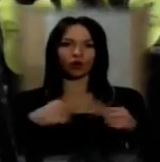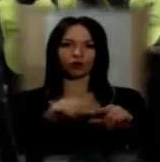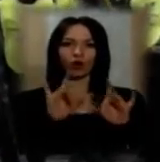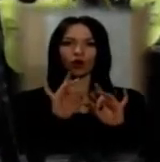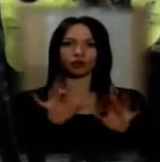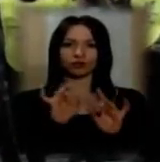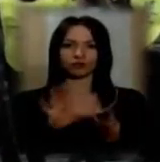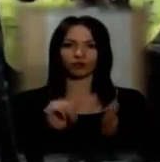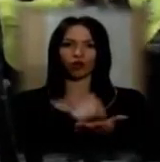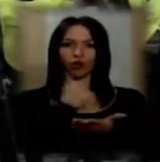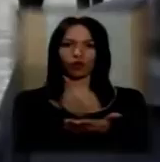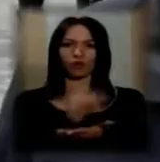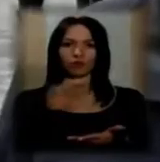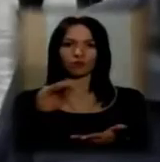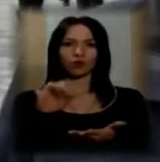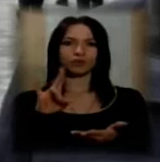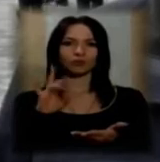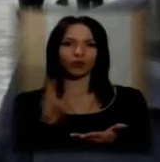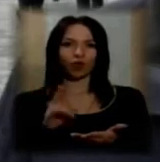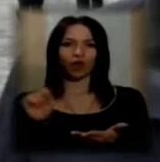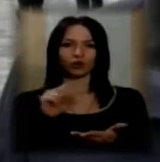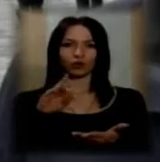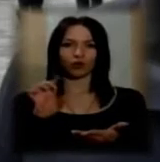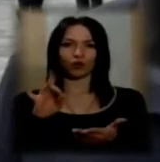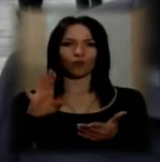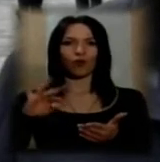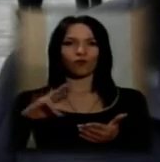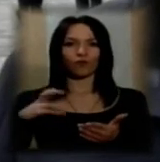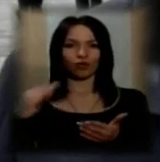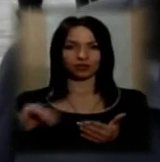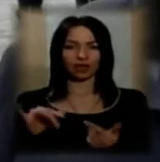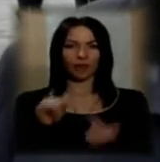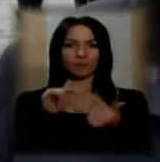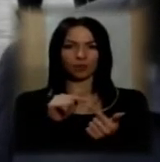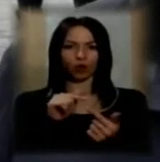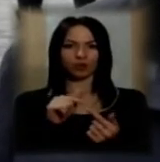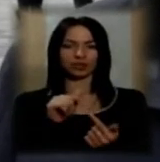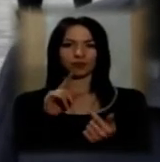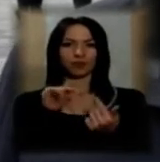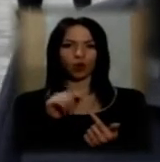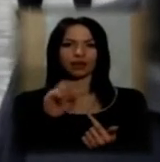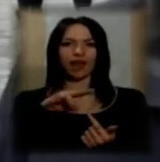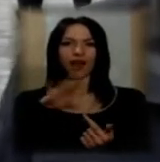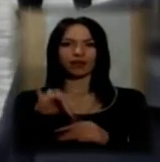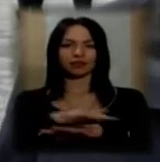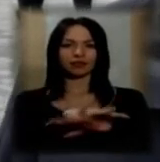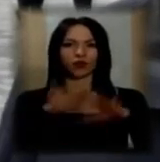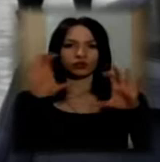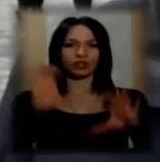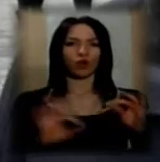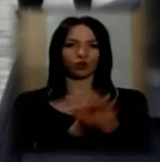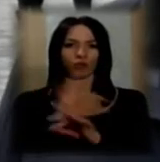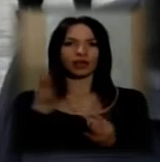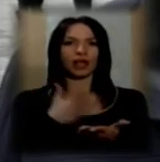профспілок Анатолій Добровольський. Проти антинародних законопроєктів, які направлені на